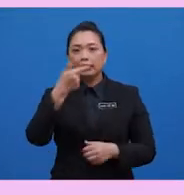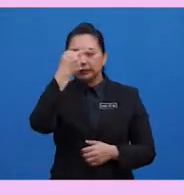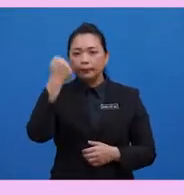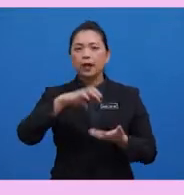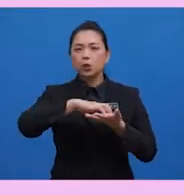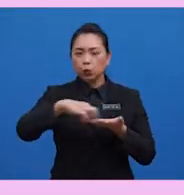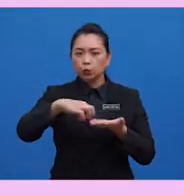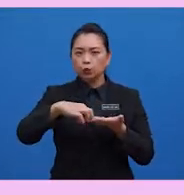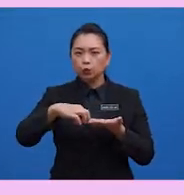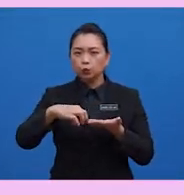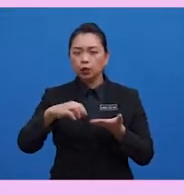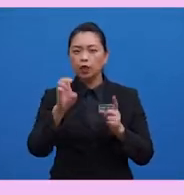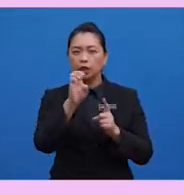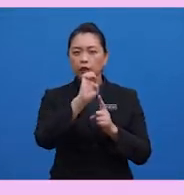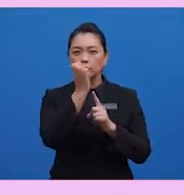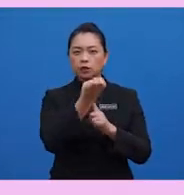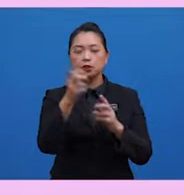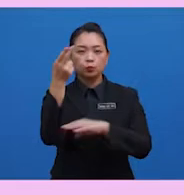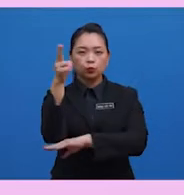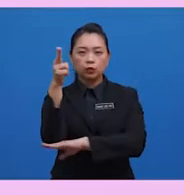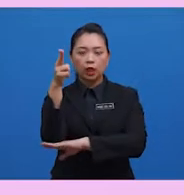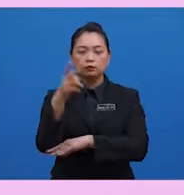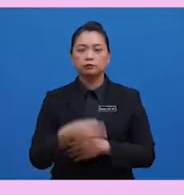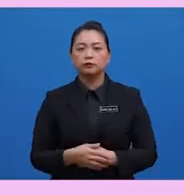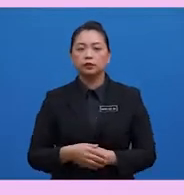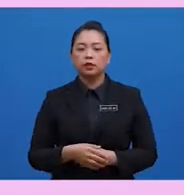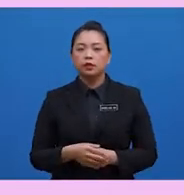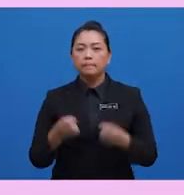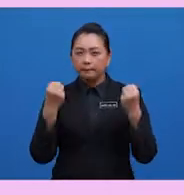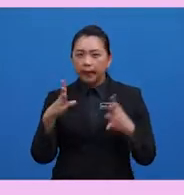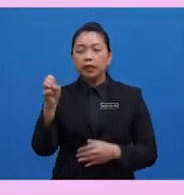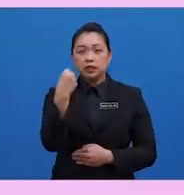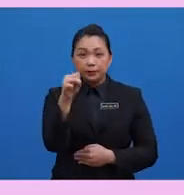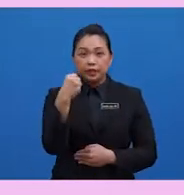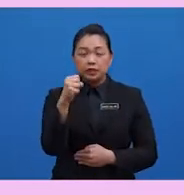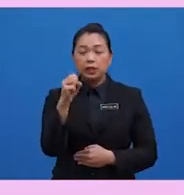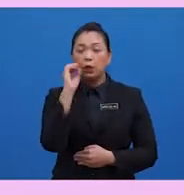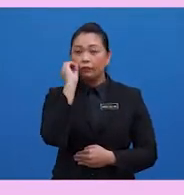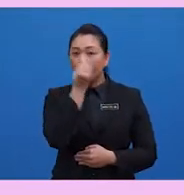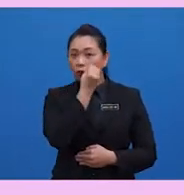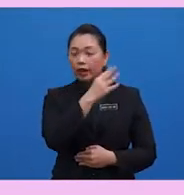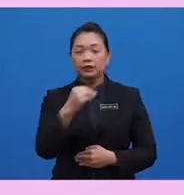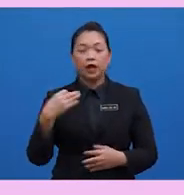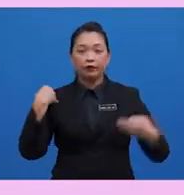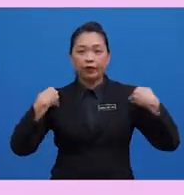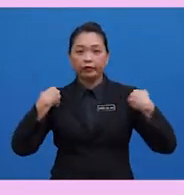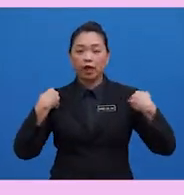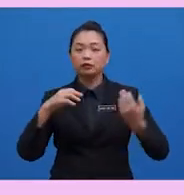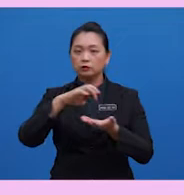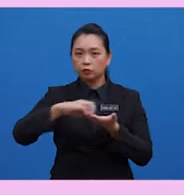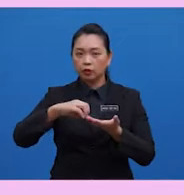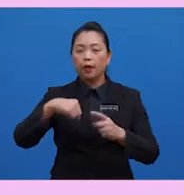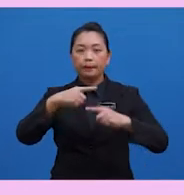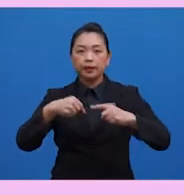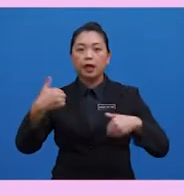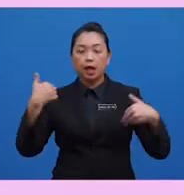menyebabkan kerosakan ekosistem hutan. Kepelbagaian spesies flora dan fauna akan musnah semasa kerja pengeluaran